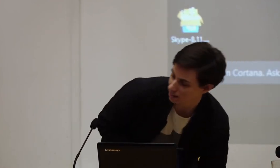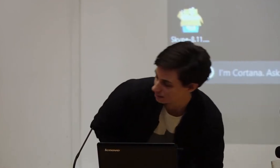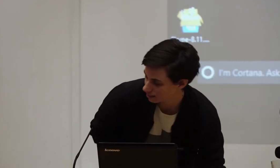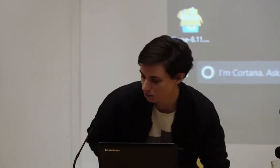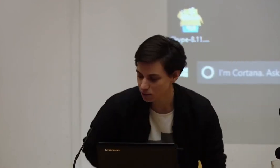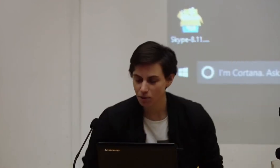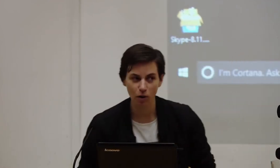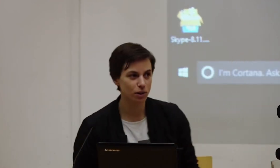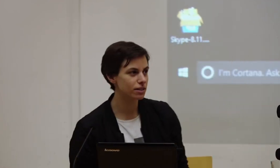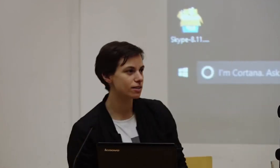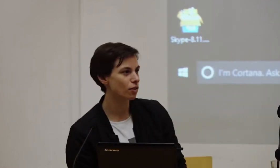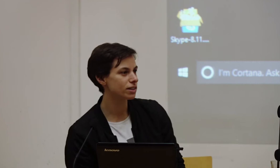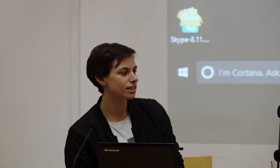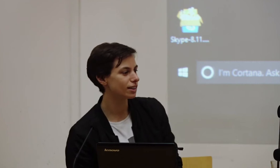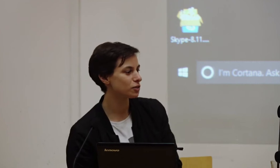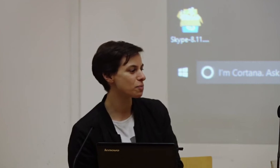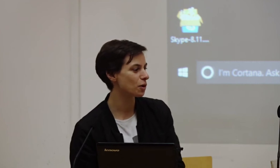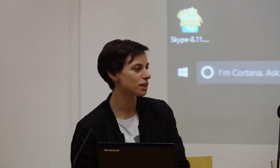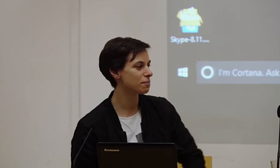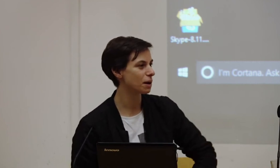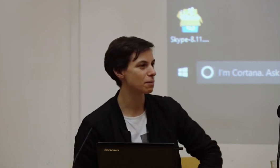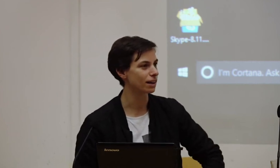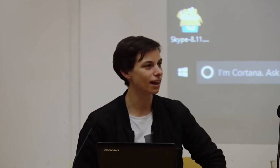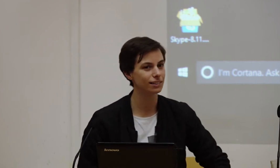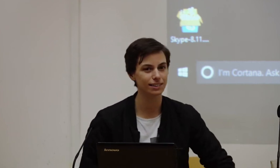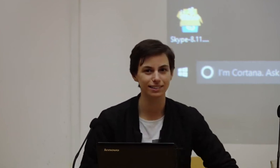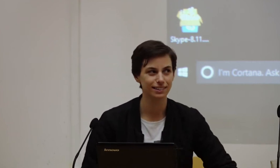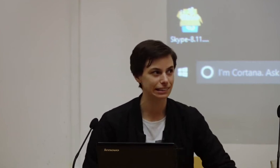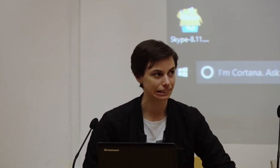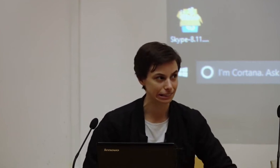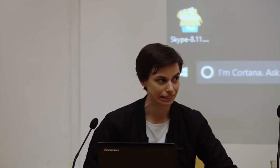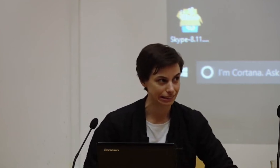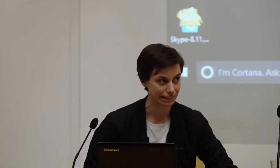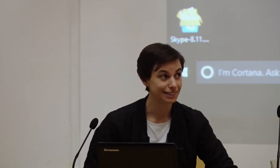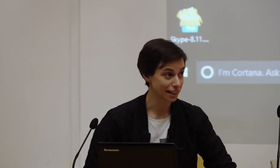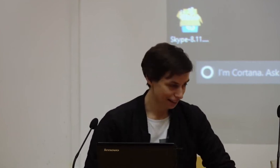Dobrý deň, ja budem hovoriť slovensky, je to v pohode pre preklad?